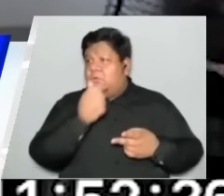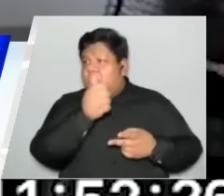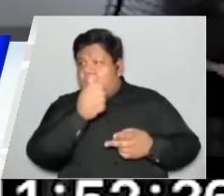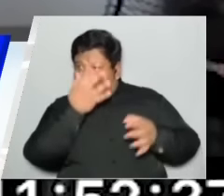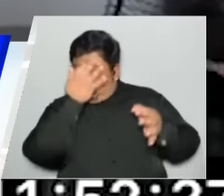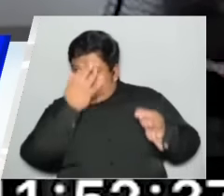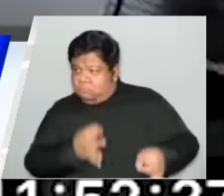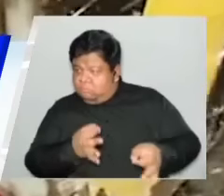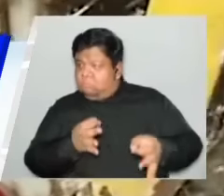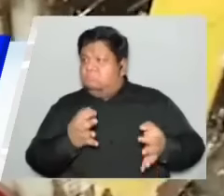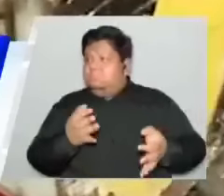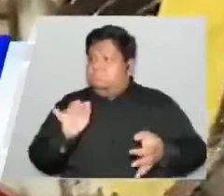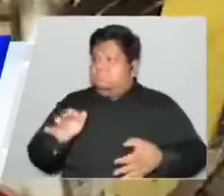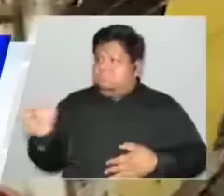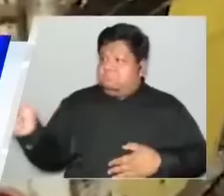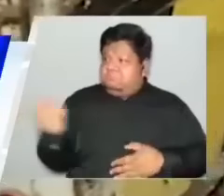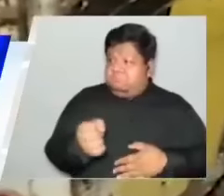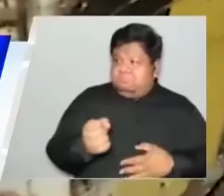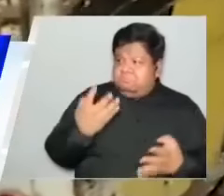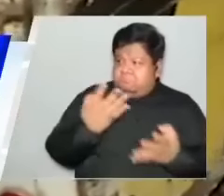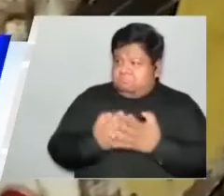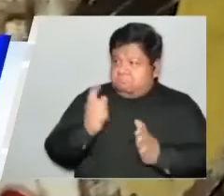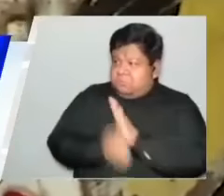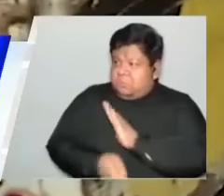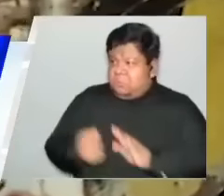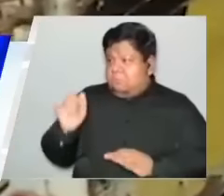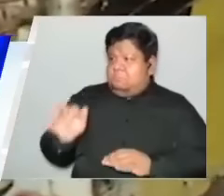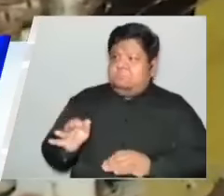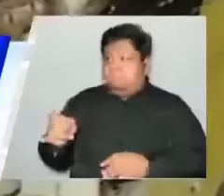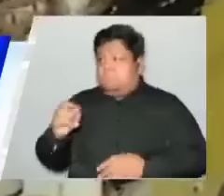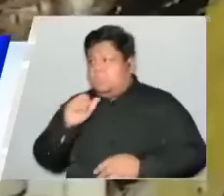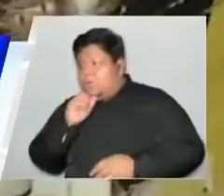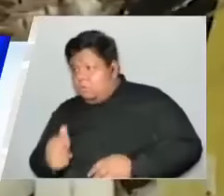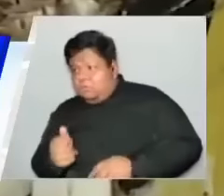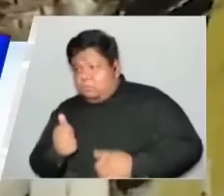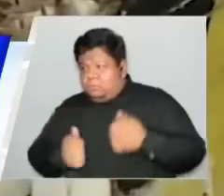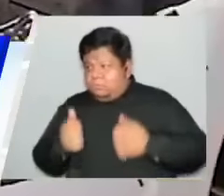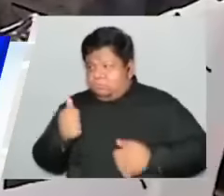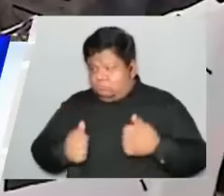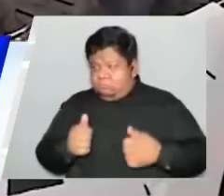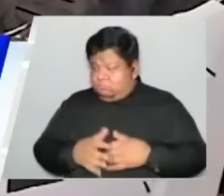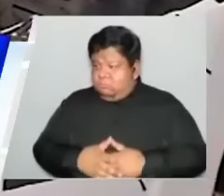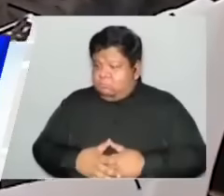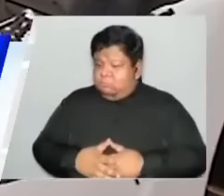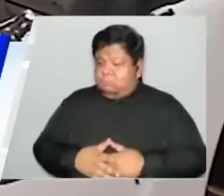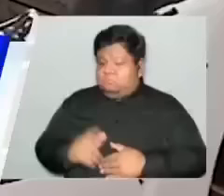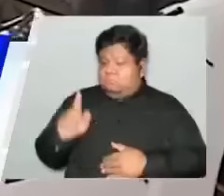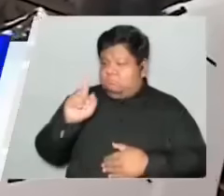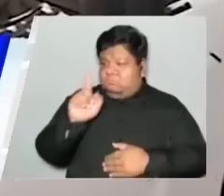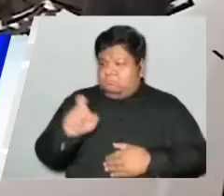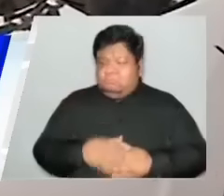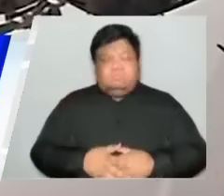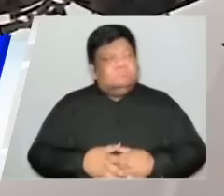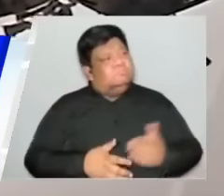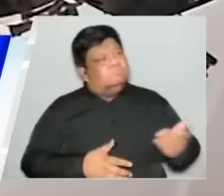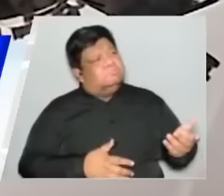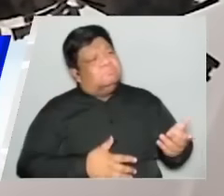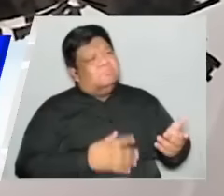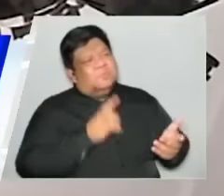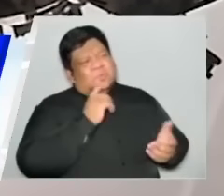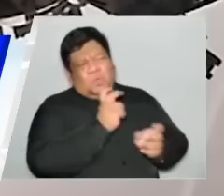decide on the spot kung makukulong o hindi yung involved sa aksidente? Well, very tricky kasi because